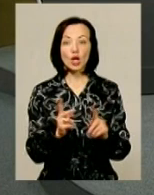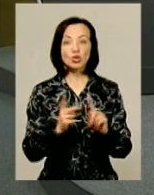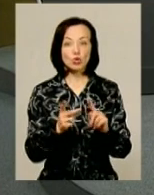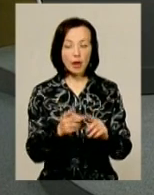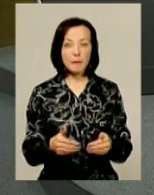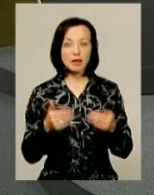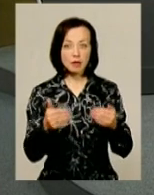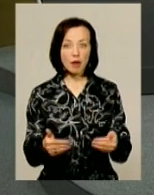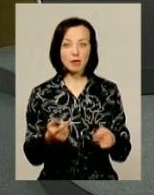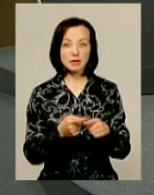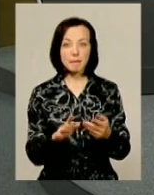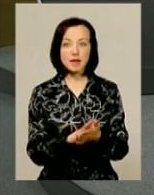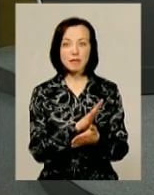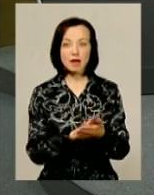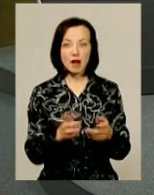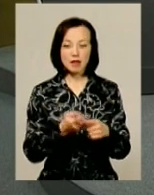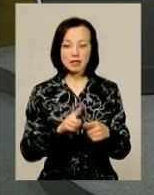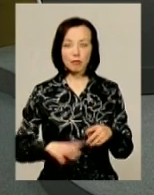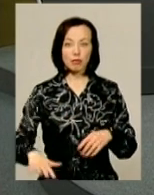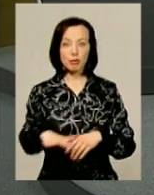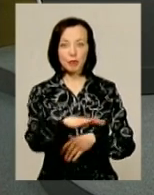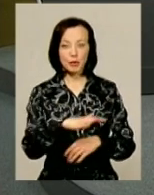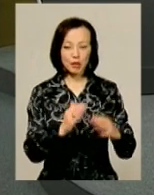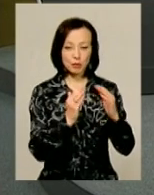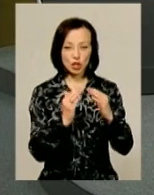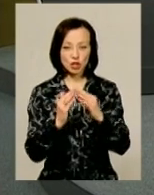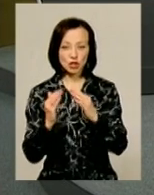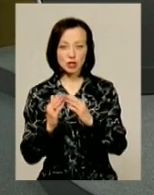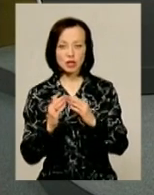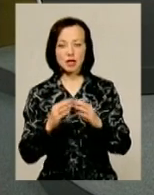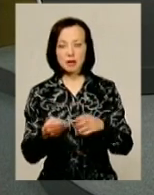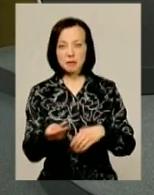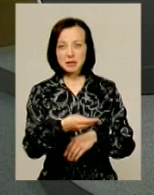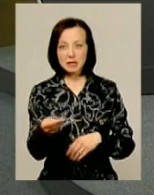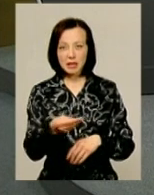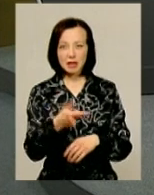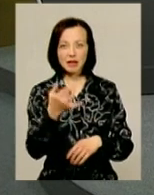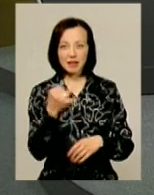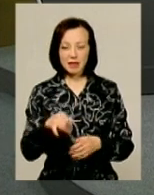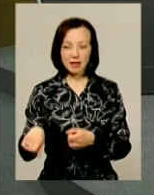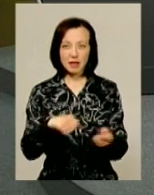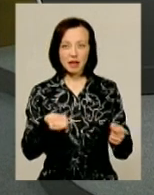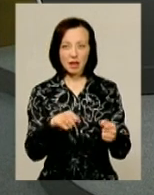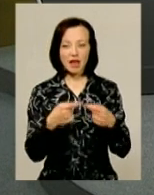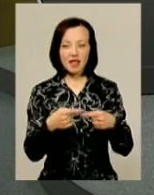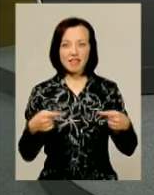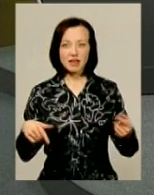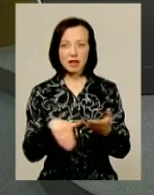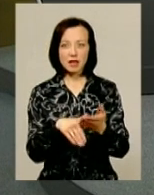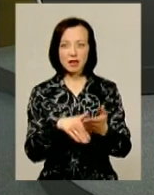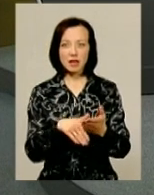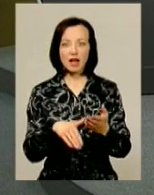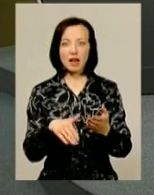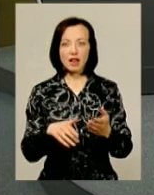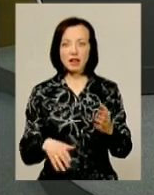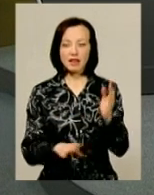пішло прибирання цих приміщень, прибирання підстилки, гною, інвентарю, зривання